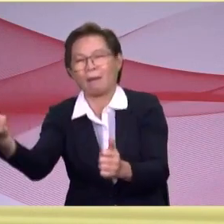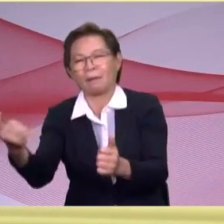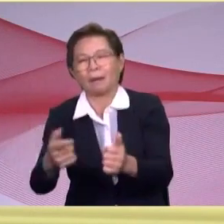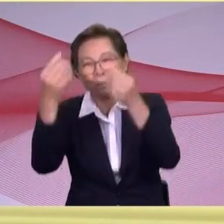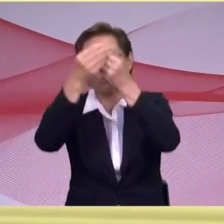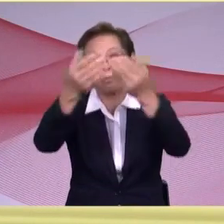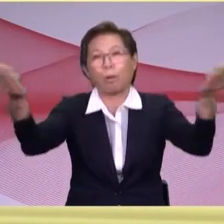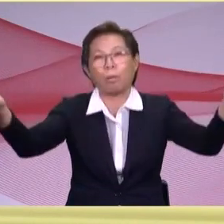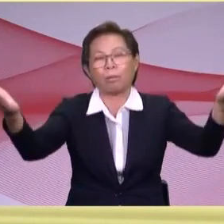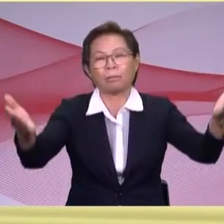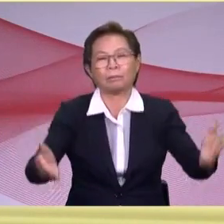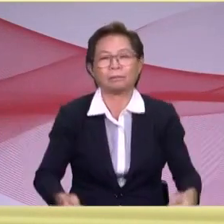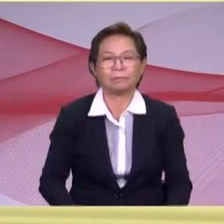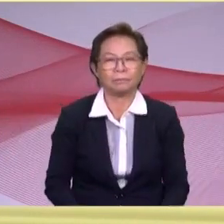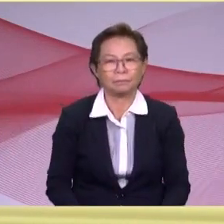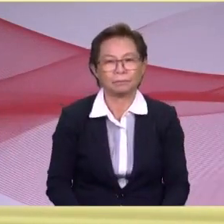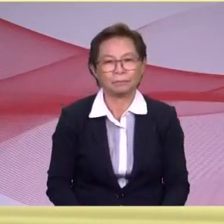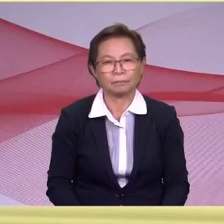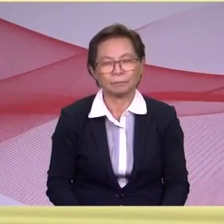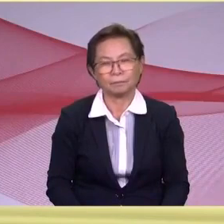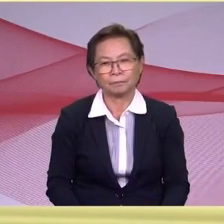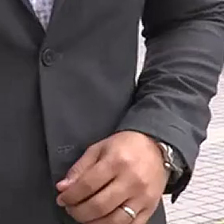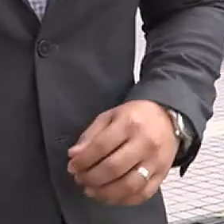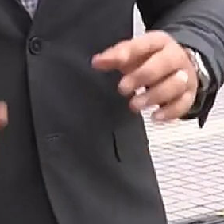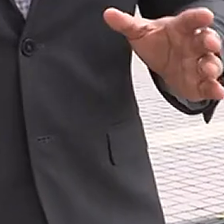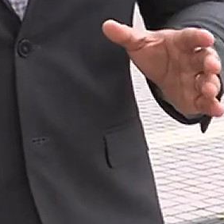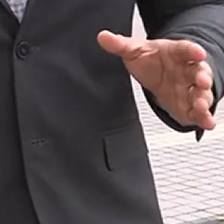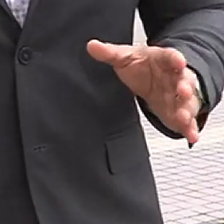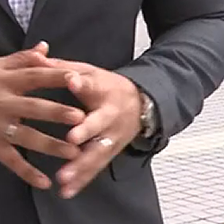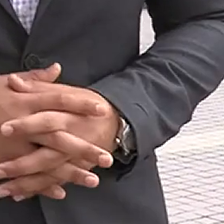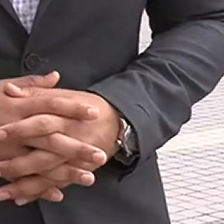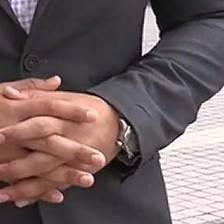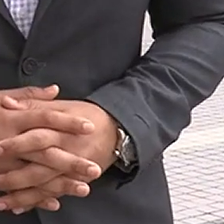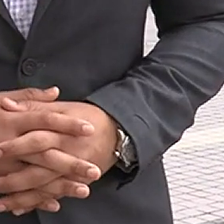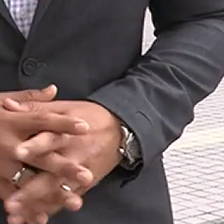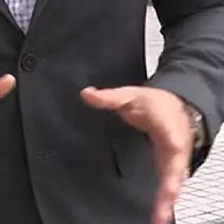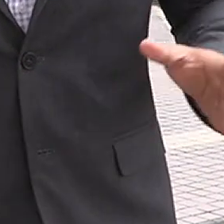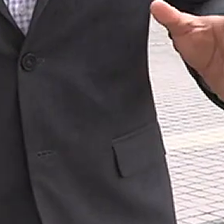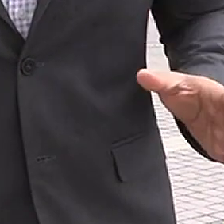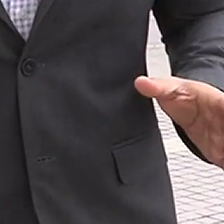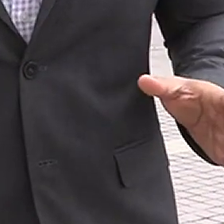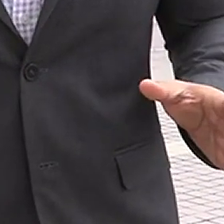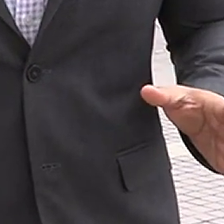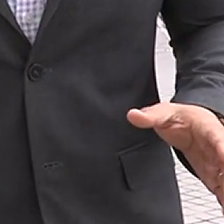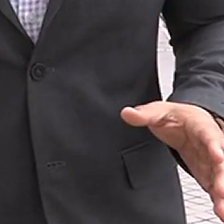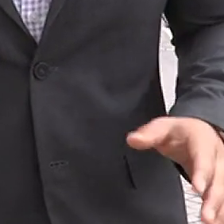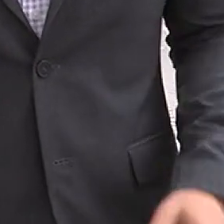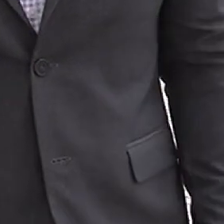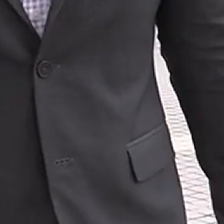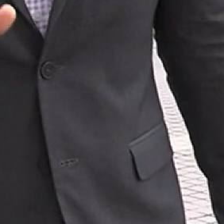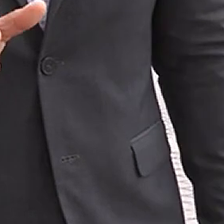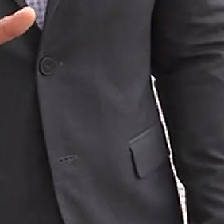diumumkan hasil mesyuarat tersebut. Saya Asrul Nizam Kadir, berita dalam dan luar negara,